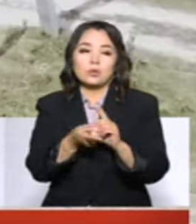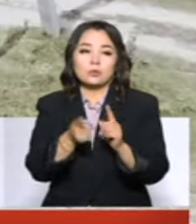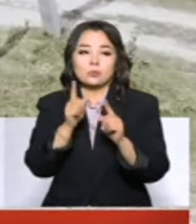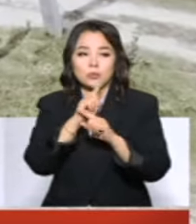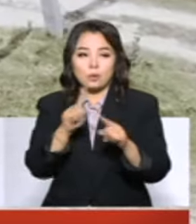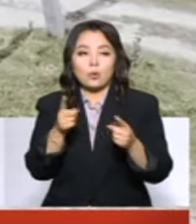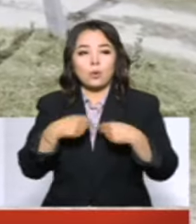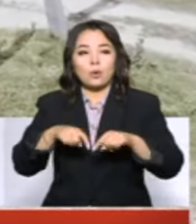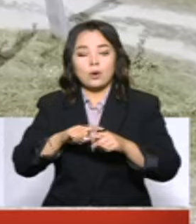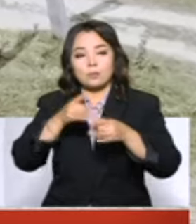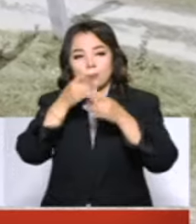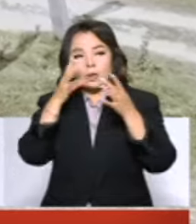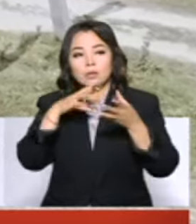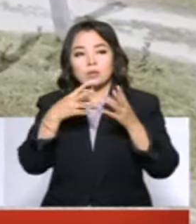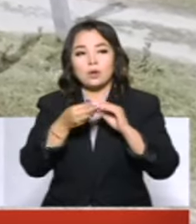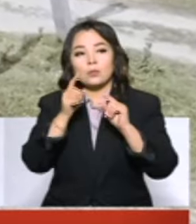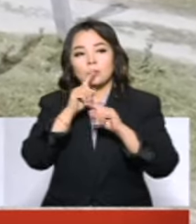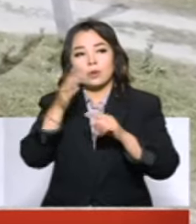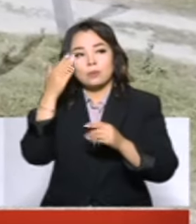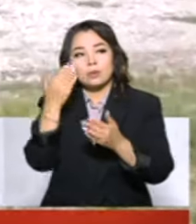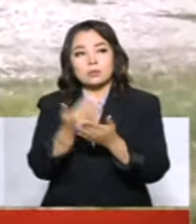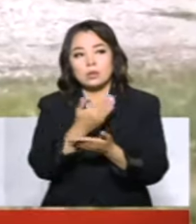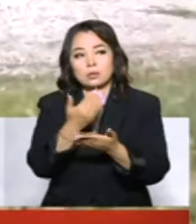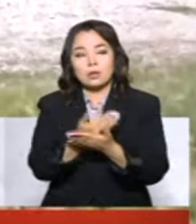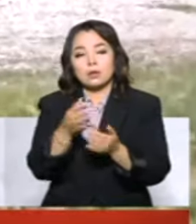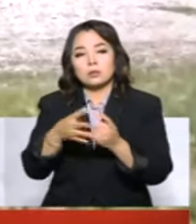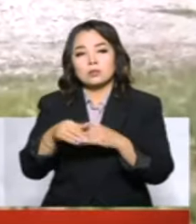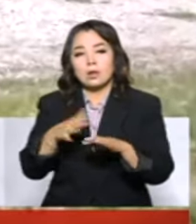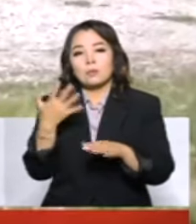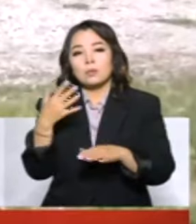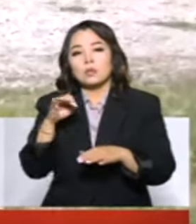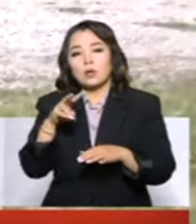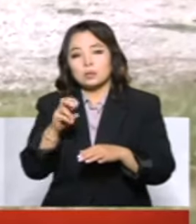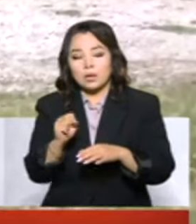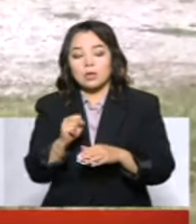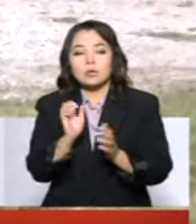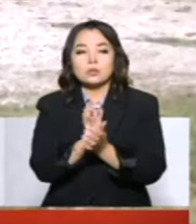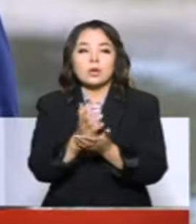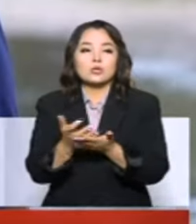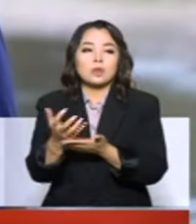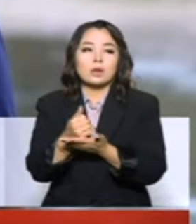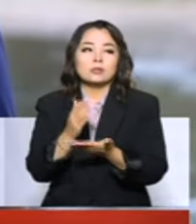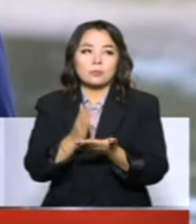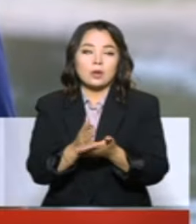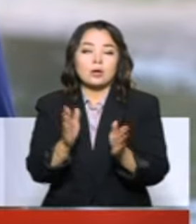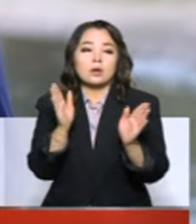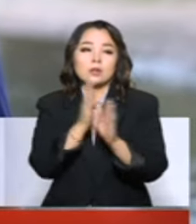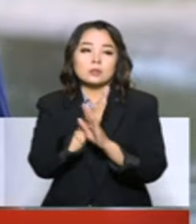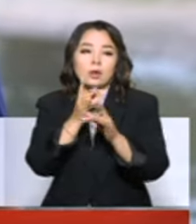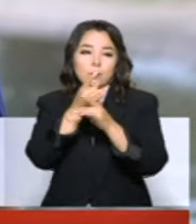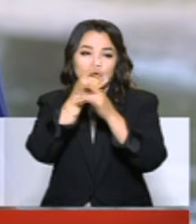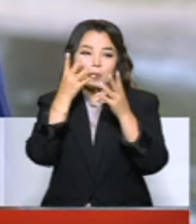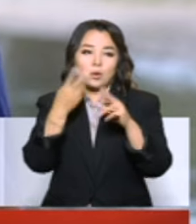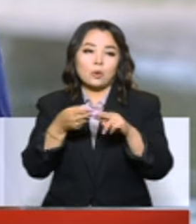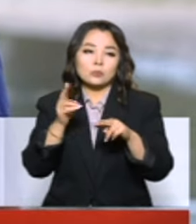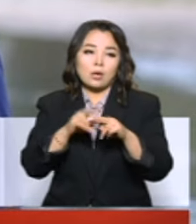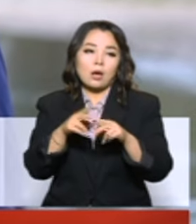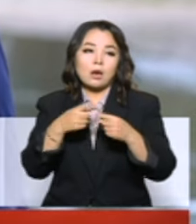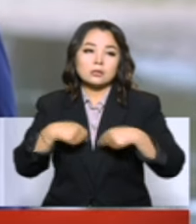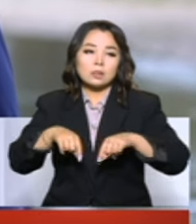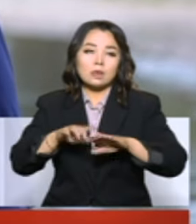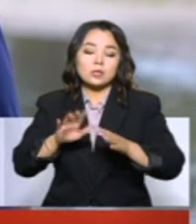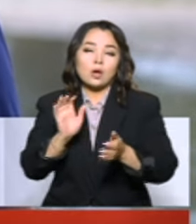мәдениет қалыптаспайды деген пікірде. Олар бір шақырым аумақтан 5 тоннаға жоқ қоқыс шығарды. Экологиялық мәдениет дегеніміз ол